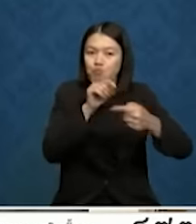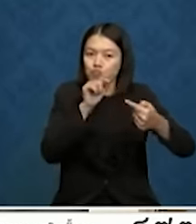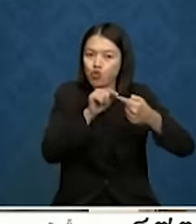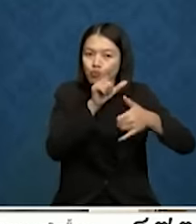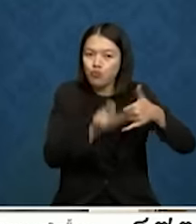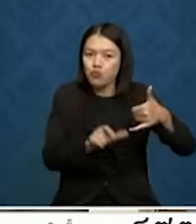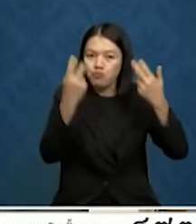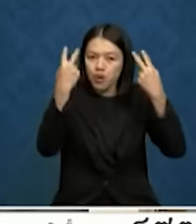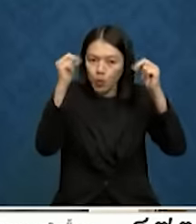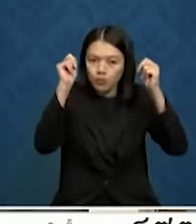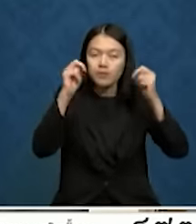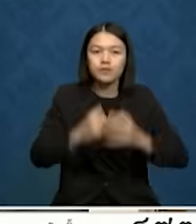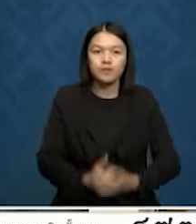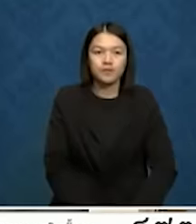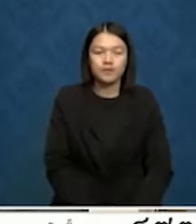นะครับ